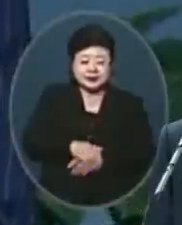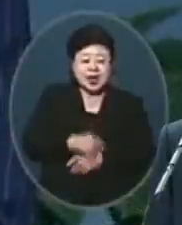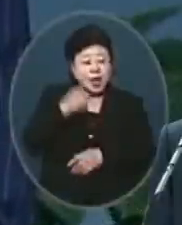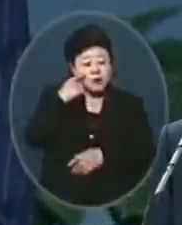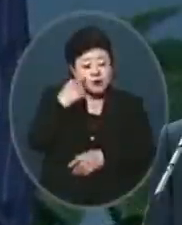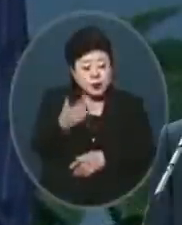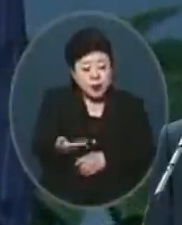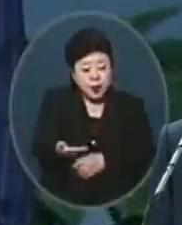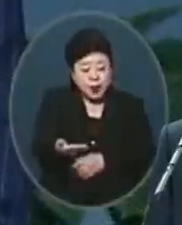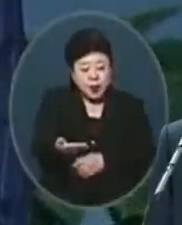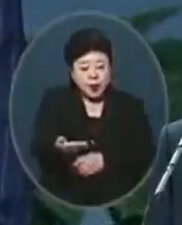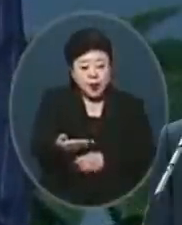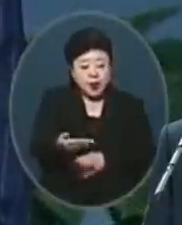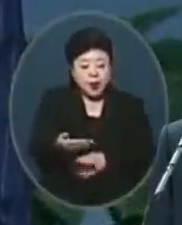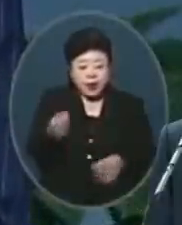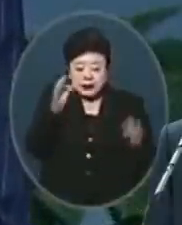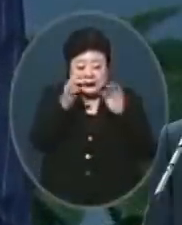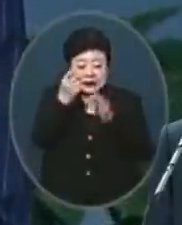질문을 해보기 위해서 찾아오셨습니다.